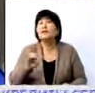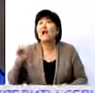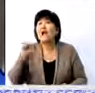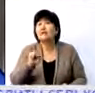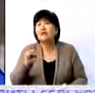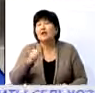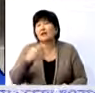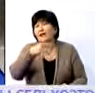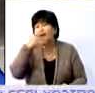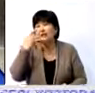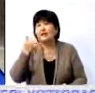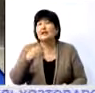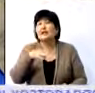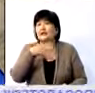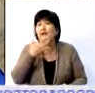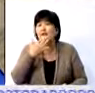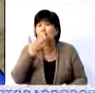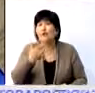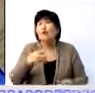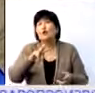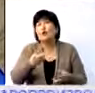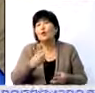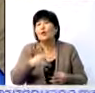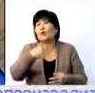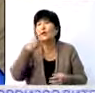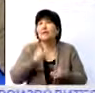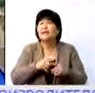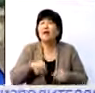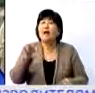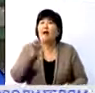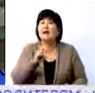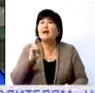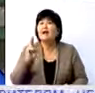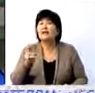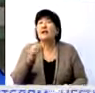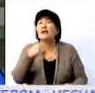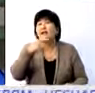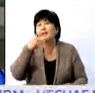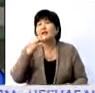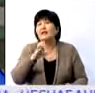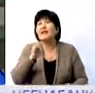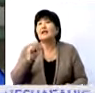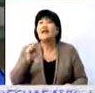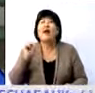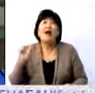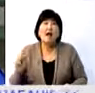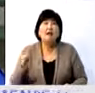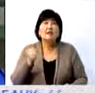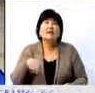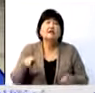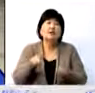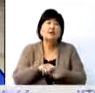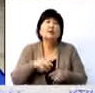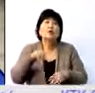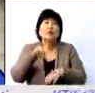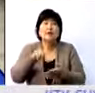и астронавта НАСА Ника Хейга, также дублеры космонавта Роскосмоса Олег Кононенко и астронавт CSA Давид Сен-Жак